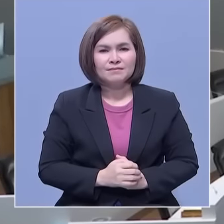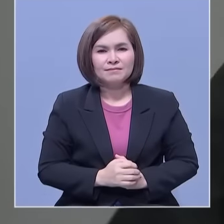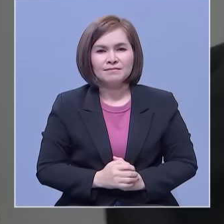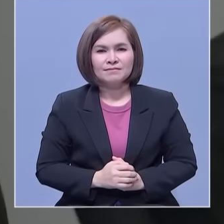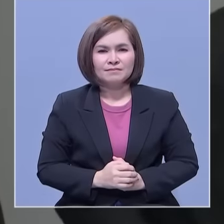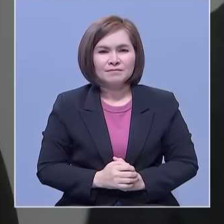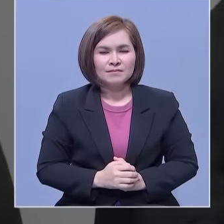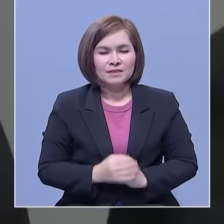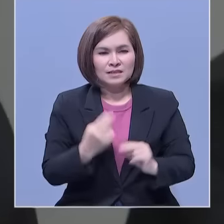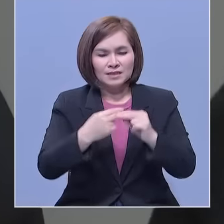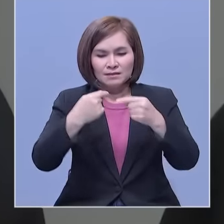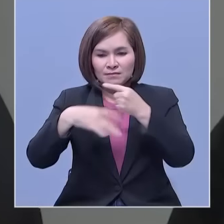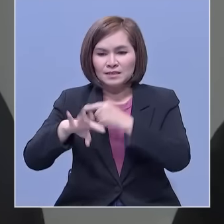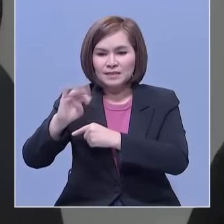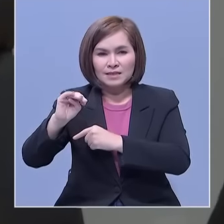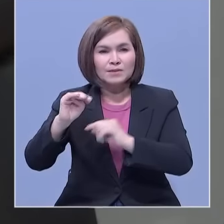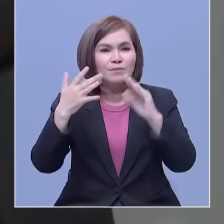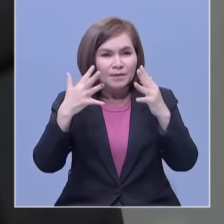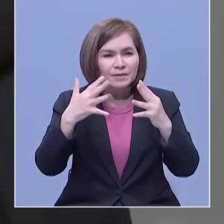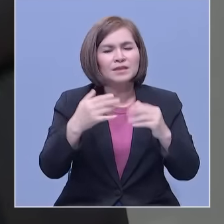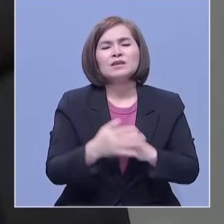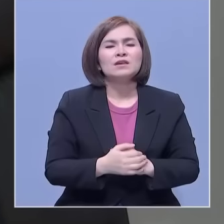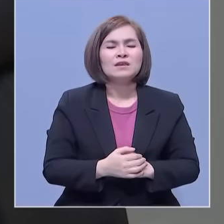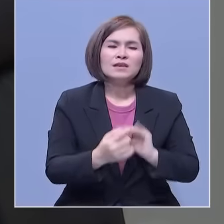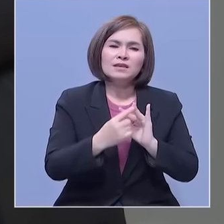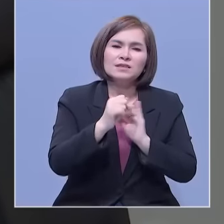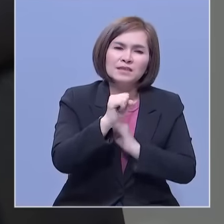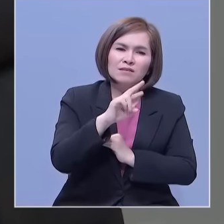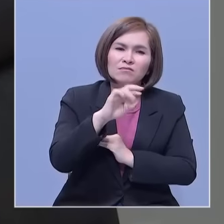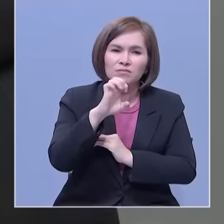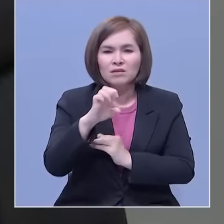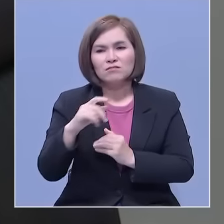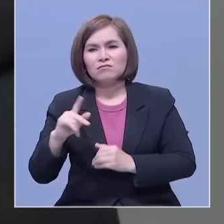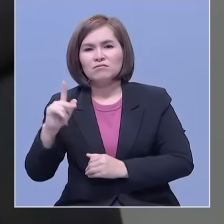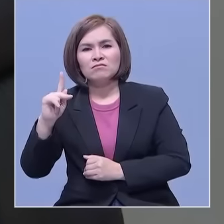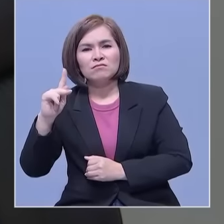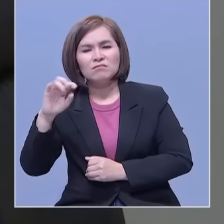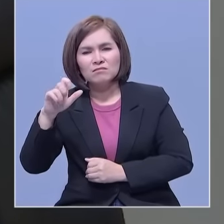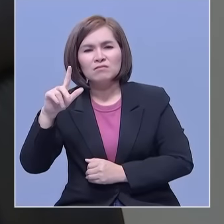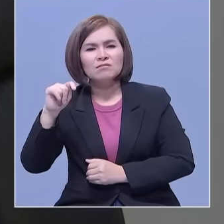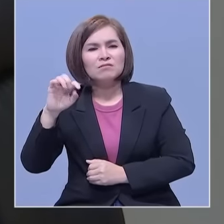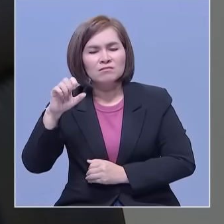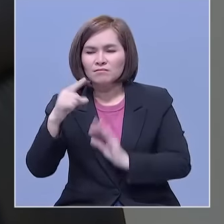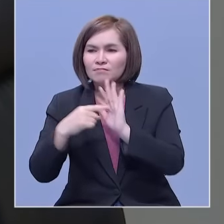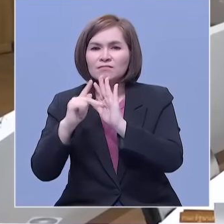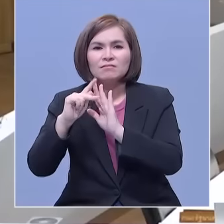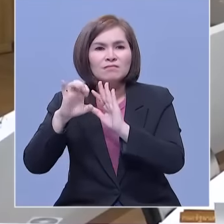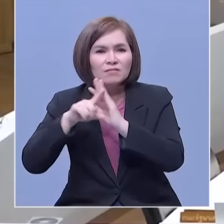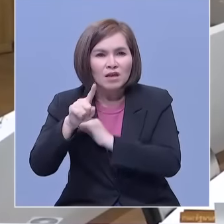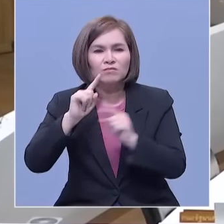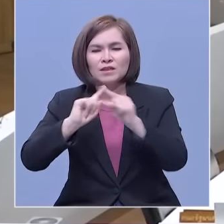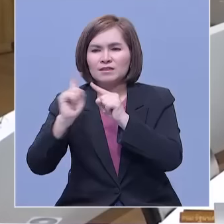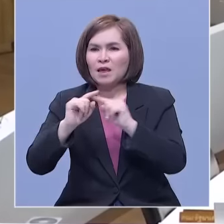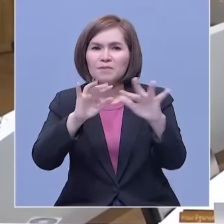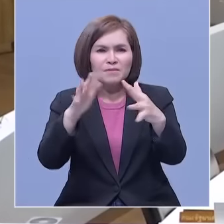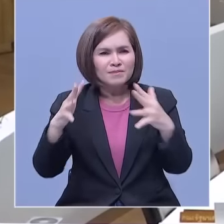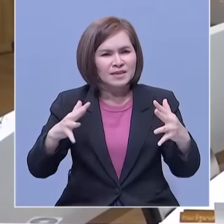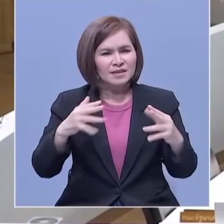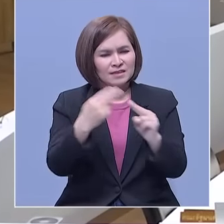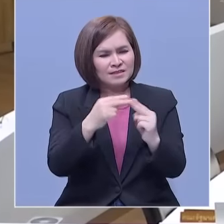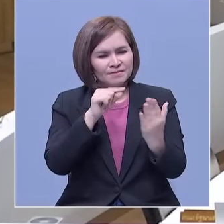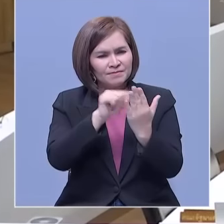คนไม่ได้เป็น 1ใน 40แล้วคุณเสรีคุณกิตติศักดิ์แบบเนี้ยใช่มใช่แถมบางคนเนี่ยออกมาวิจารณ์เพื่อนสวด้วยกันเอียงอีก